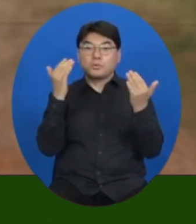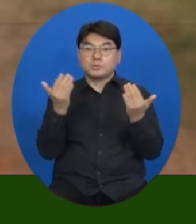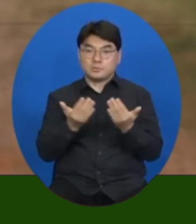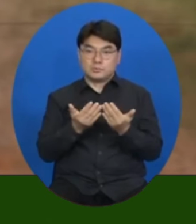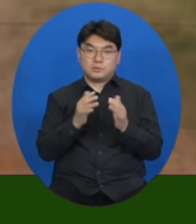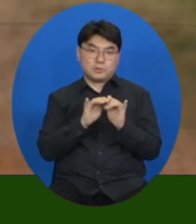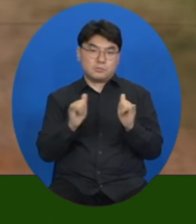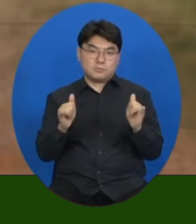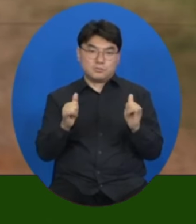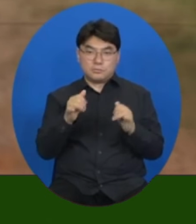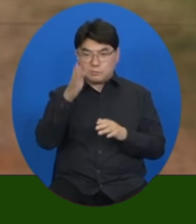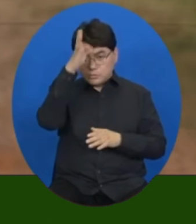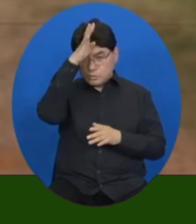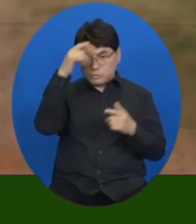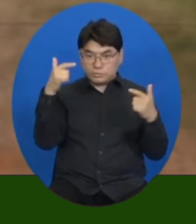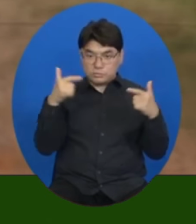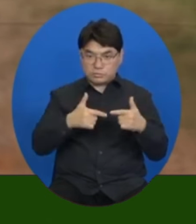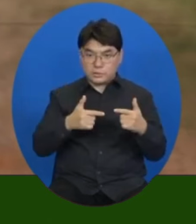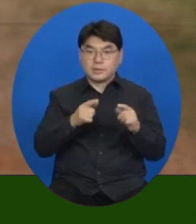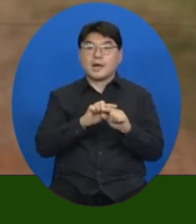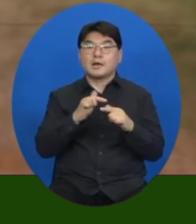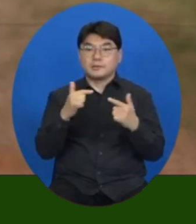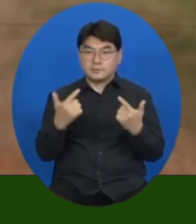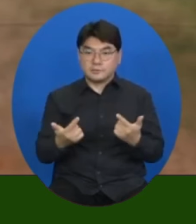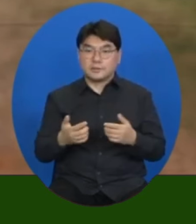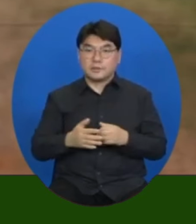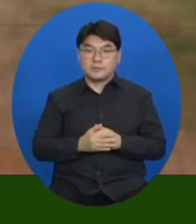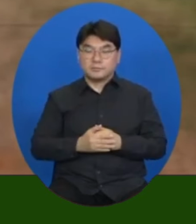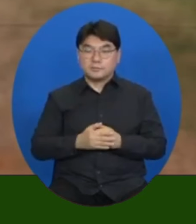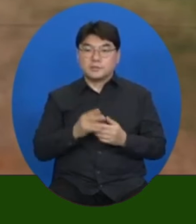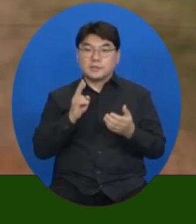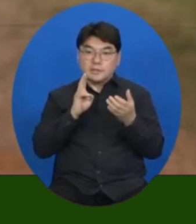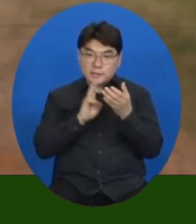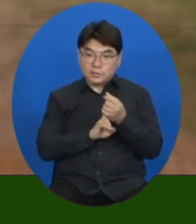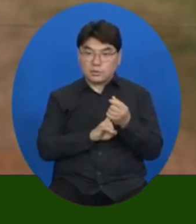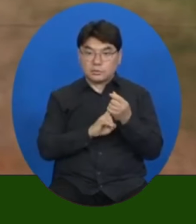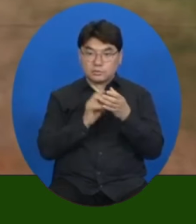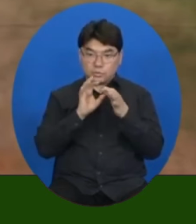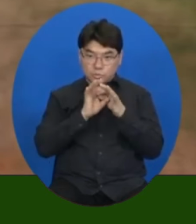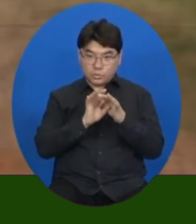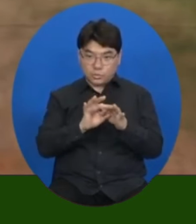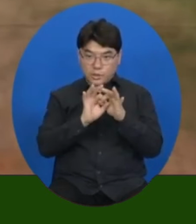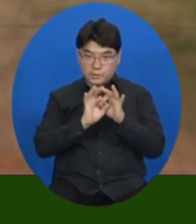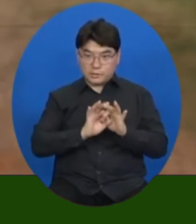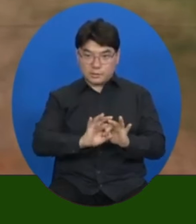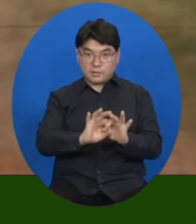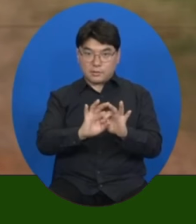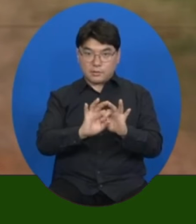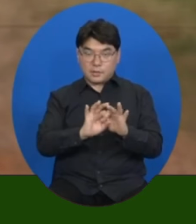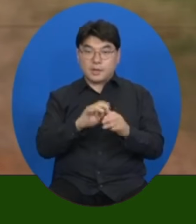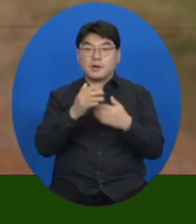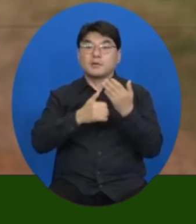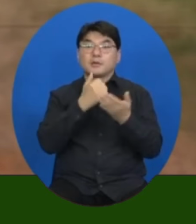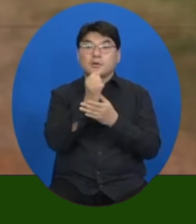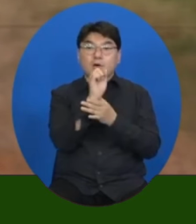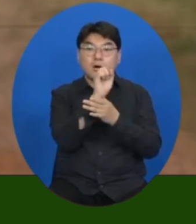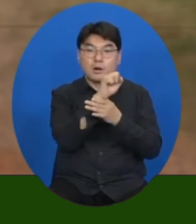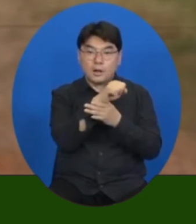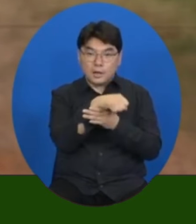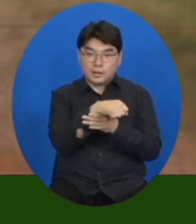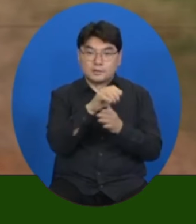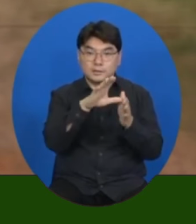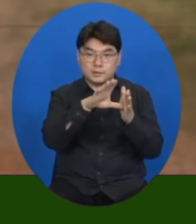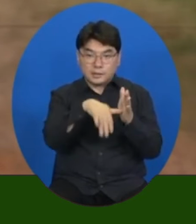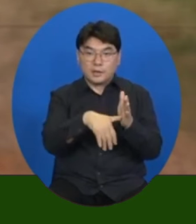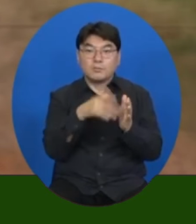않습니다 말씀드린 대로 표적을 통해서 표적이라는 것은 하나님께서 허락하신 때에 어떤 그